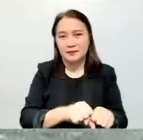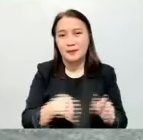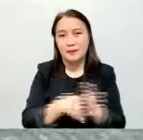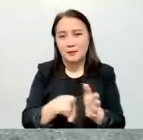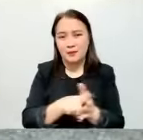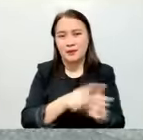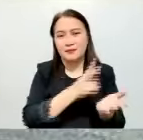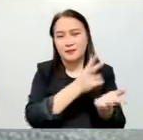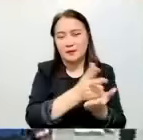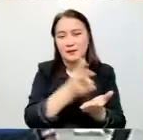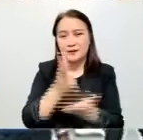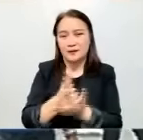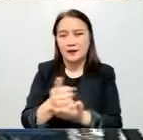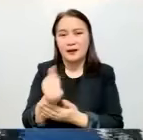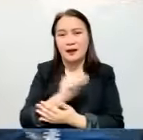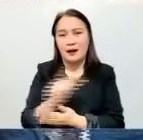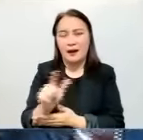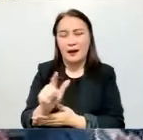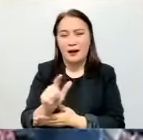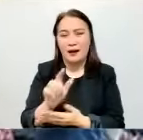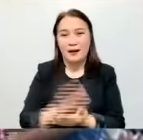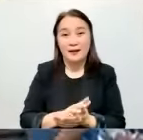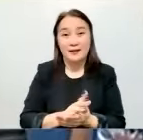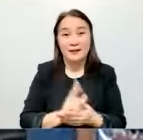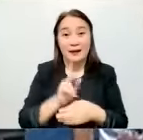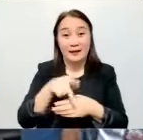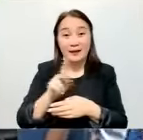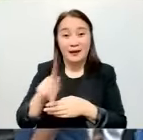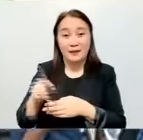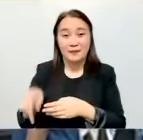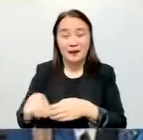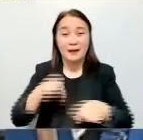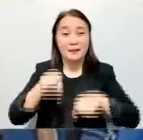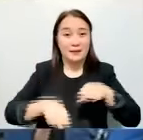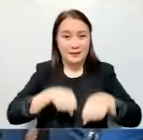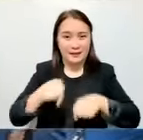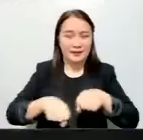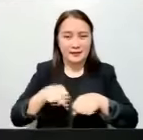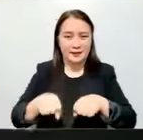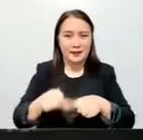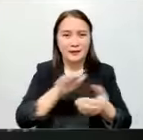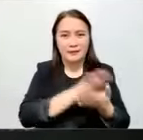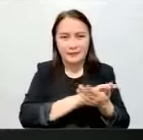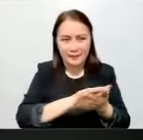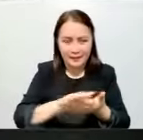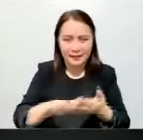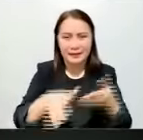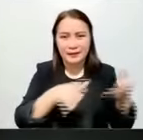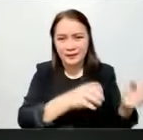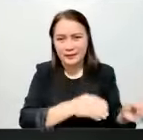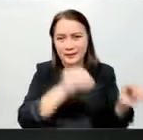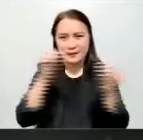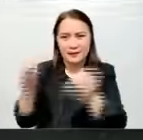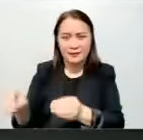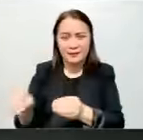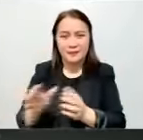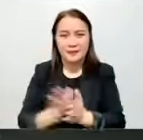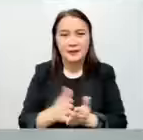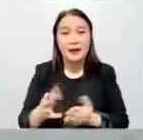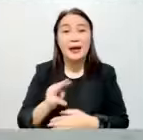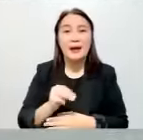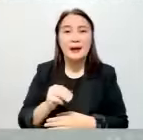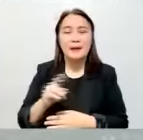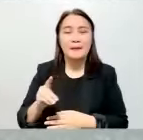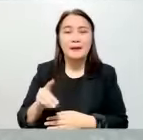Pati mga nakabalandrang halaman at mga bisikleta, pinag-alis din ng clearing team. Paalala ng MMDA, responsibilidad ng